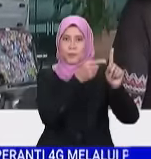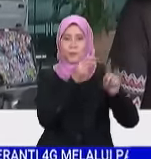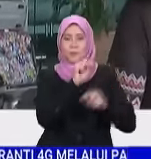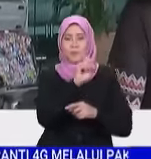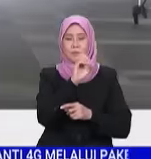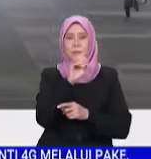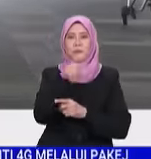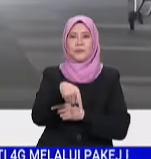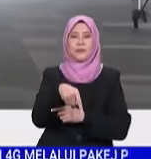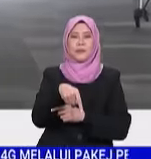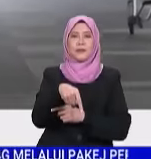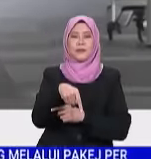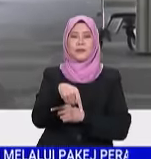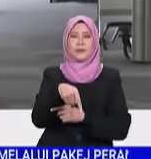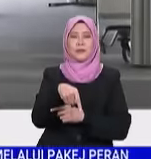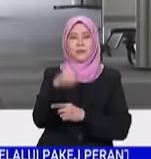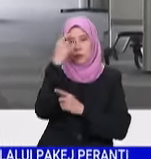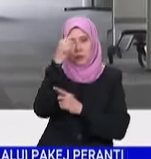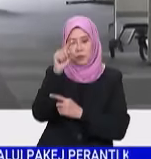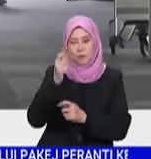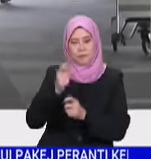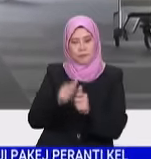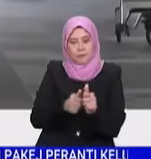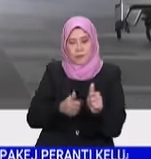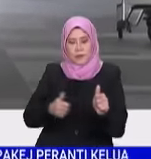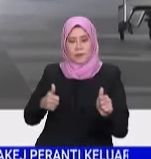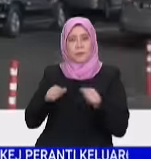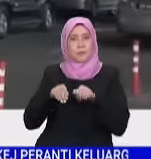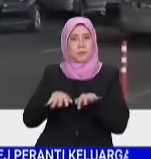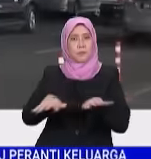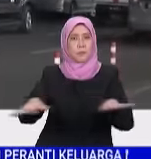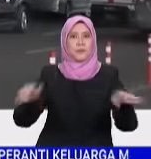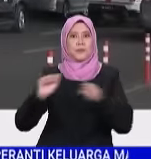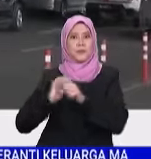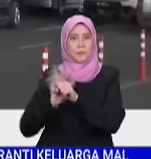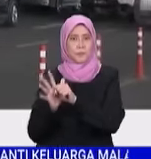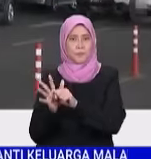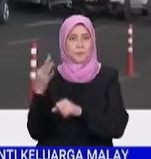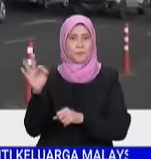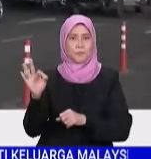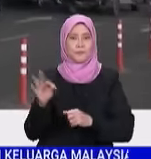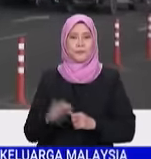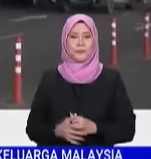prosedur operasi standard sop bagi mengekang penularan wabak covid-19